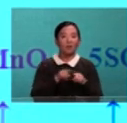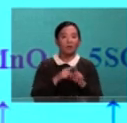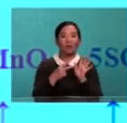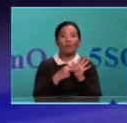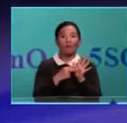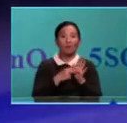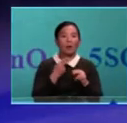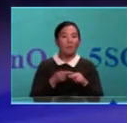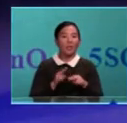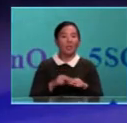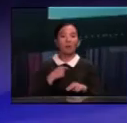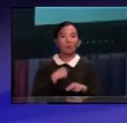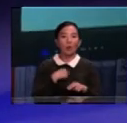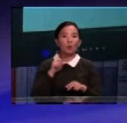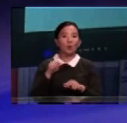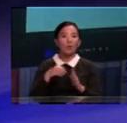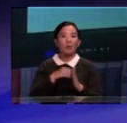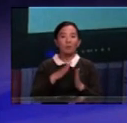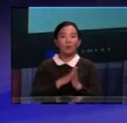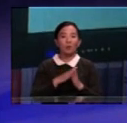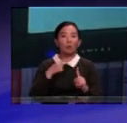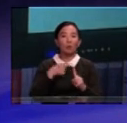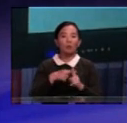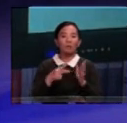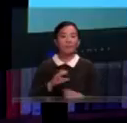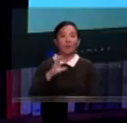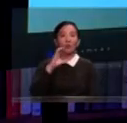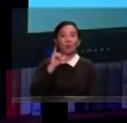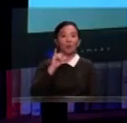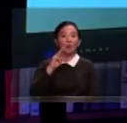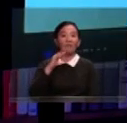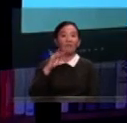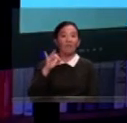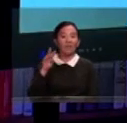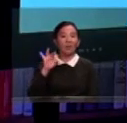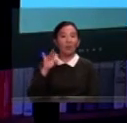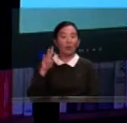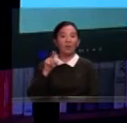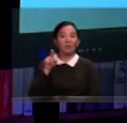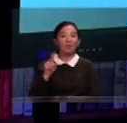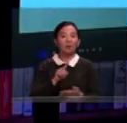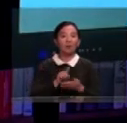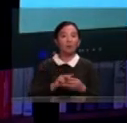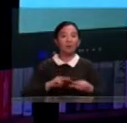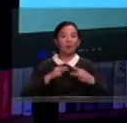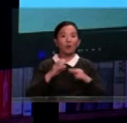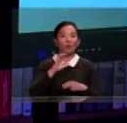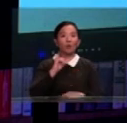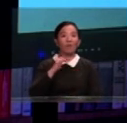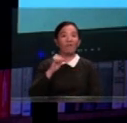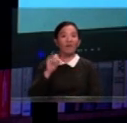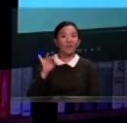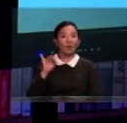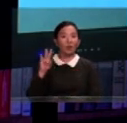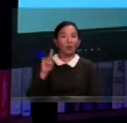8. Поэтому мы сюда пишем плюс 8. В сульфид ионе она должна превратиться в сульфат ион.